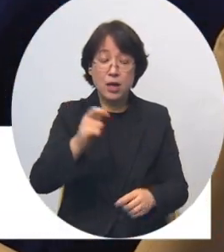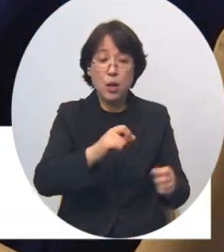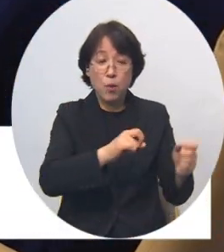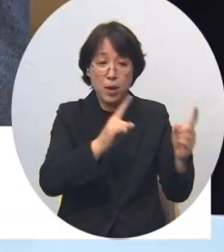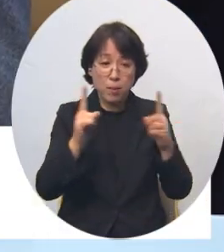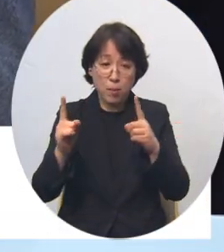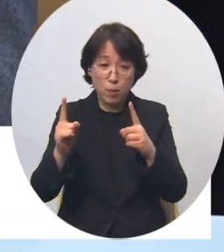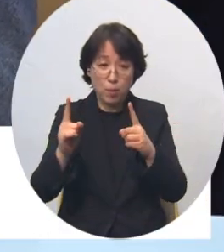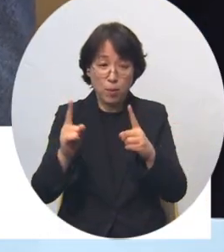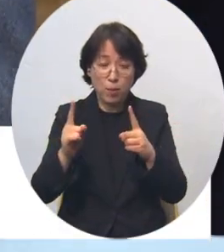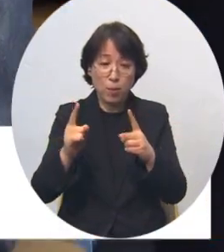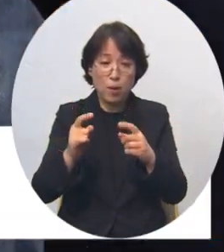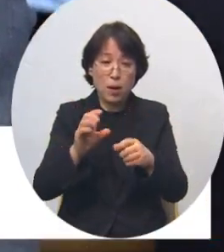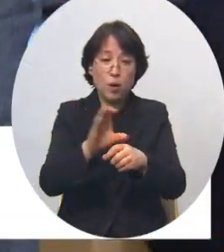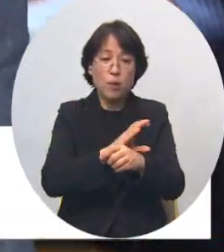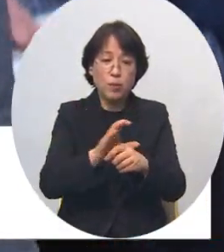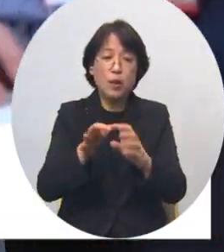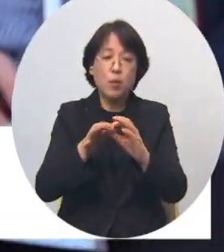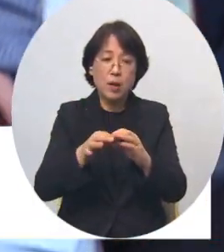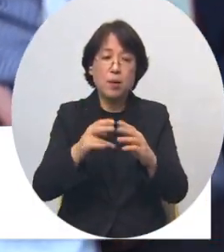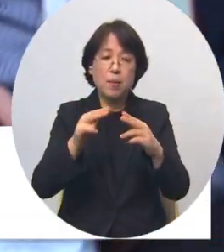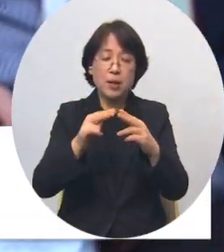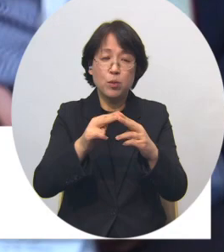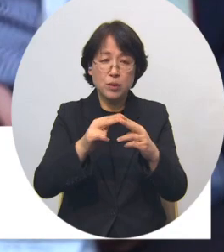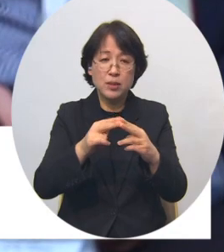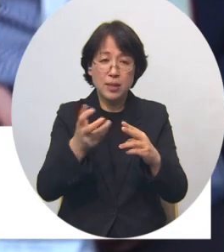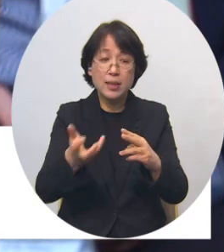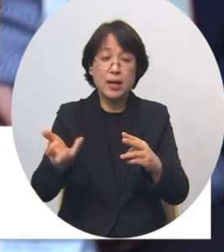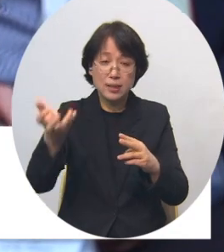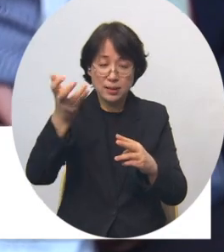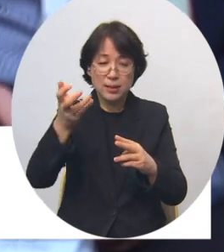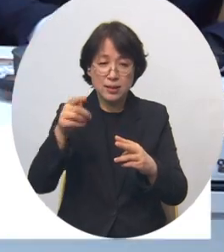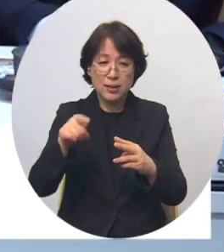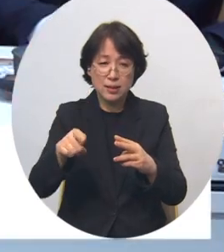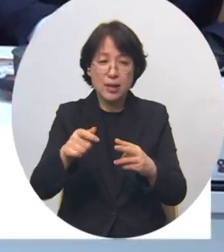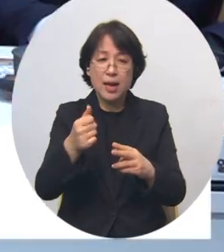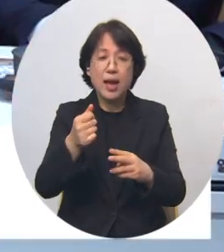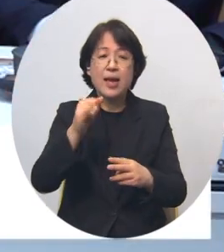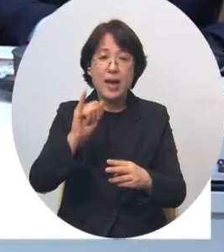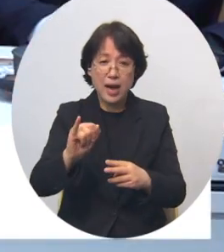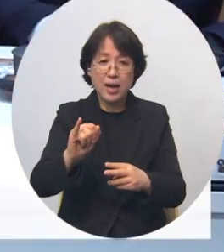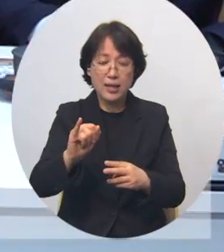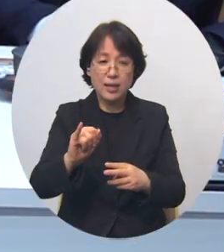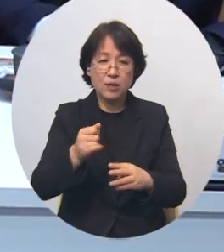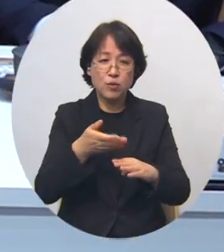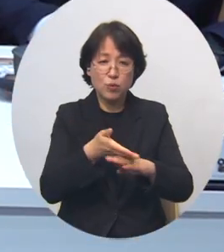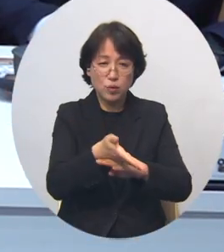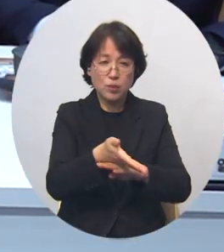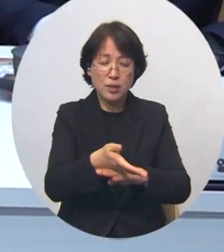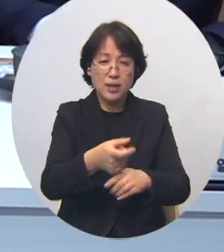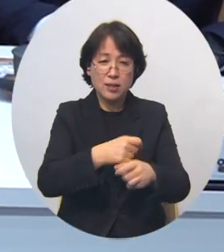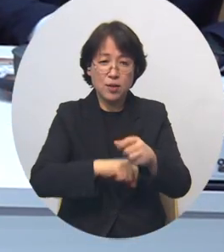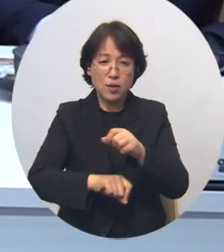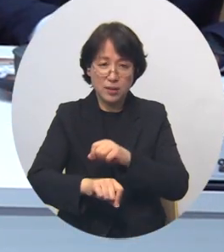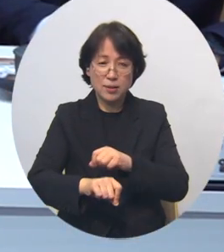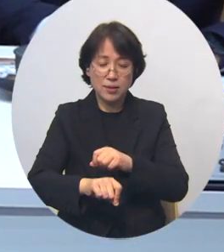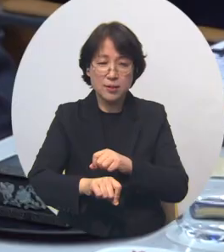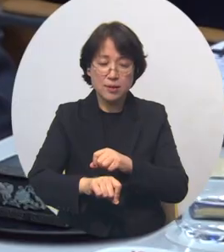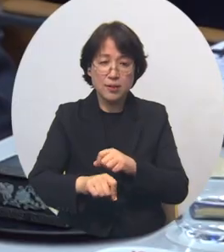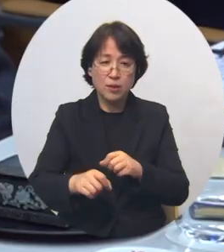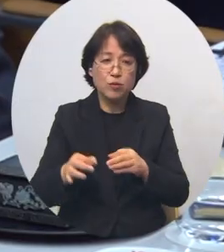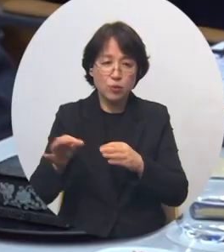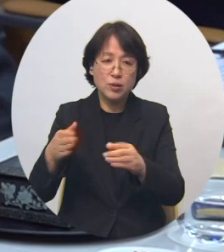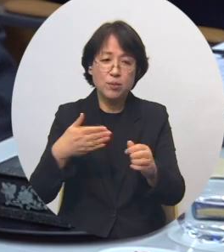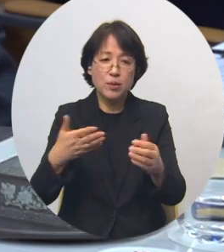가격 상승 등으로 반도체 해가 될 것으로 기대된다며 AI 수요에 적극 대응해달라고 당부했습니다. 이어 산업